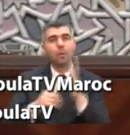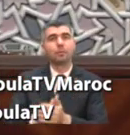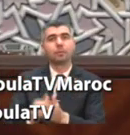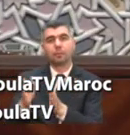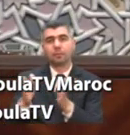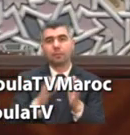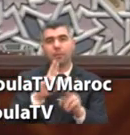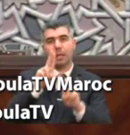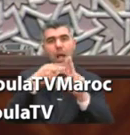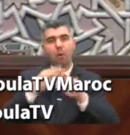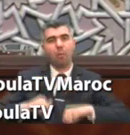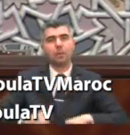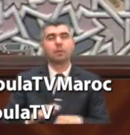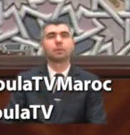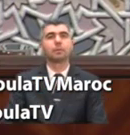للجواب.